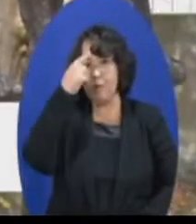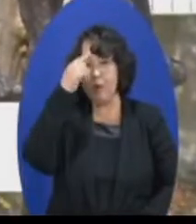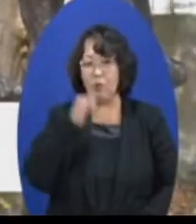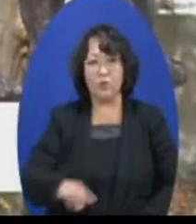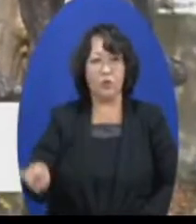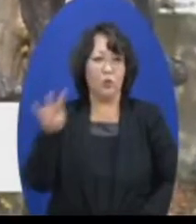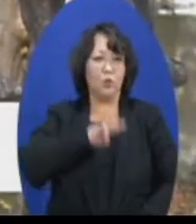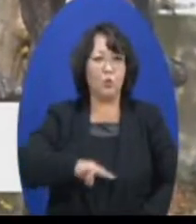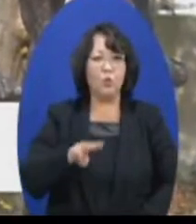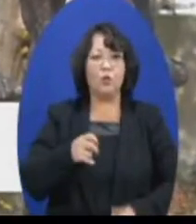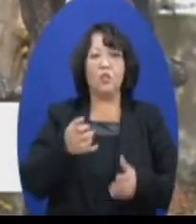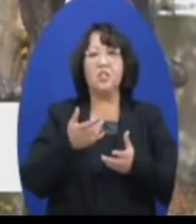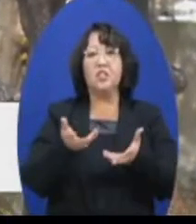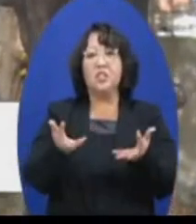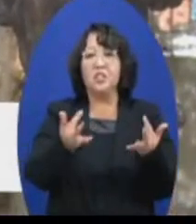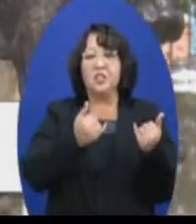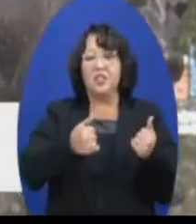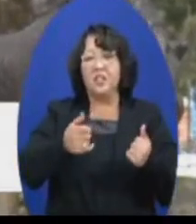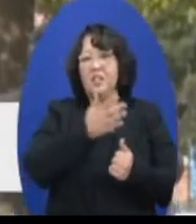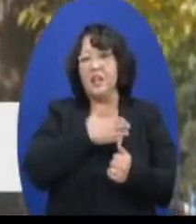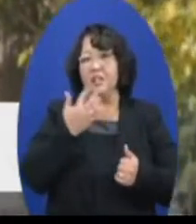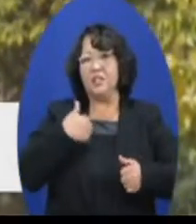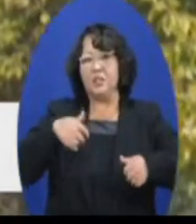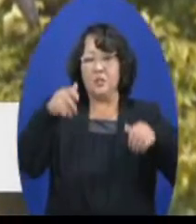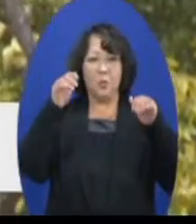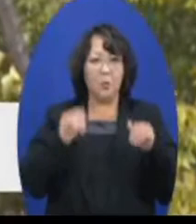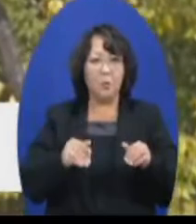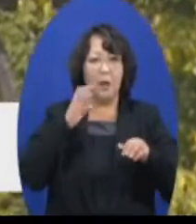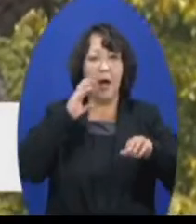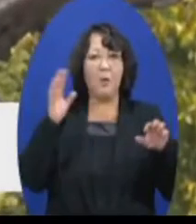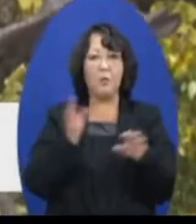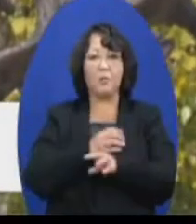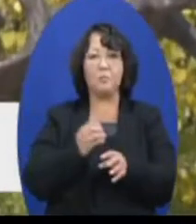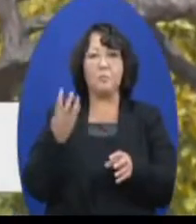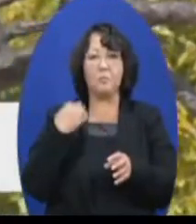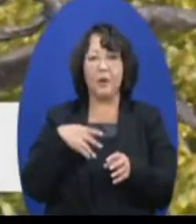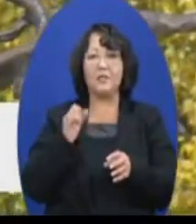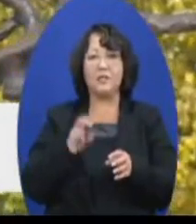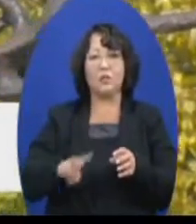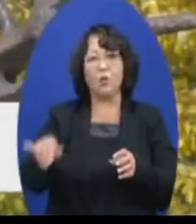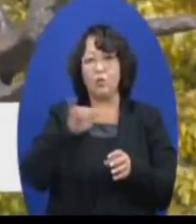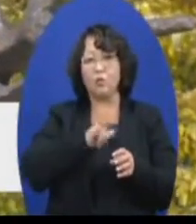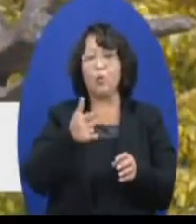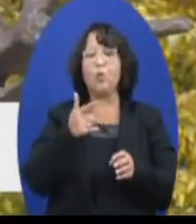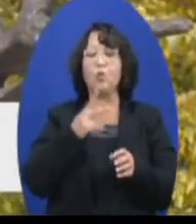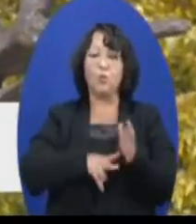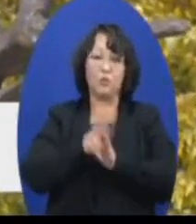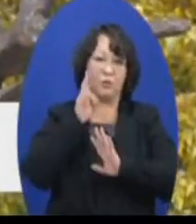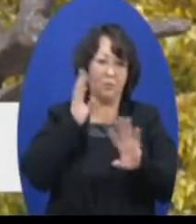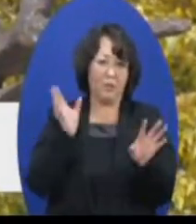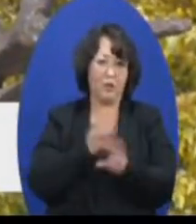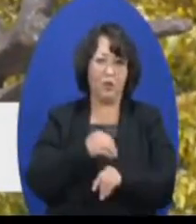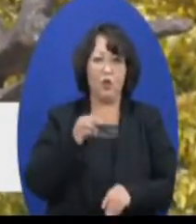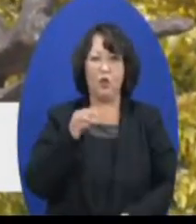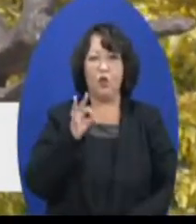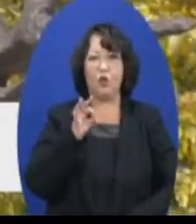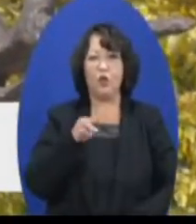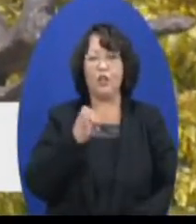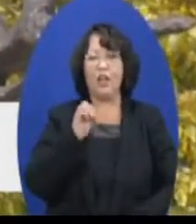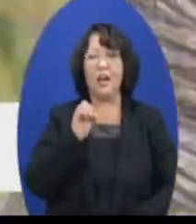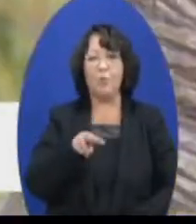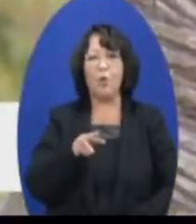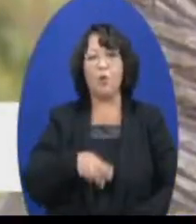дээр хідэн эзэнт гүрэн байгуулагдсан. Тэр цаг хугацаанд тогтох археологийн олдруулын дээжсүүдийг тэр тотемүүдийн